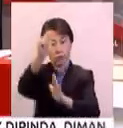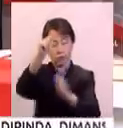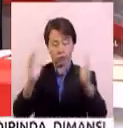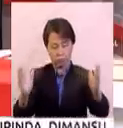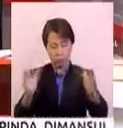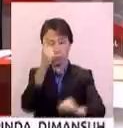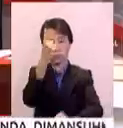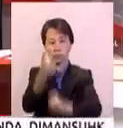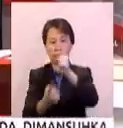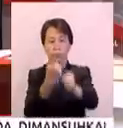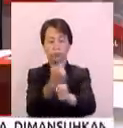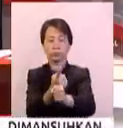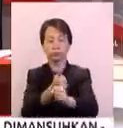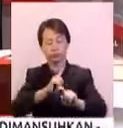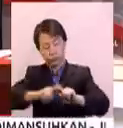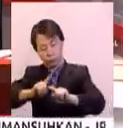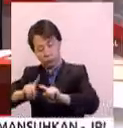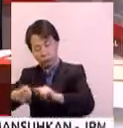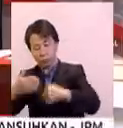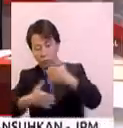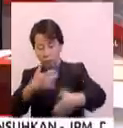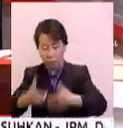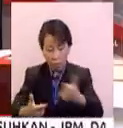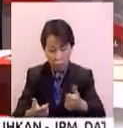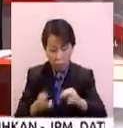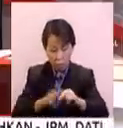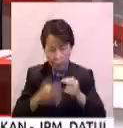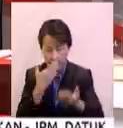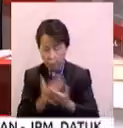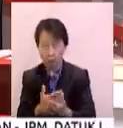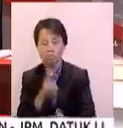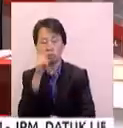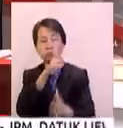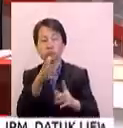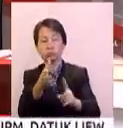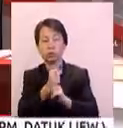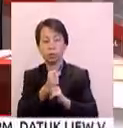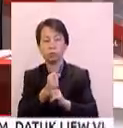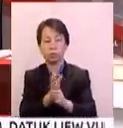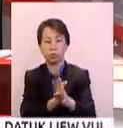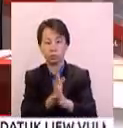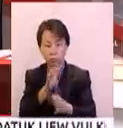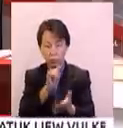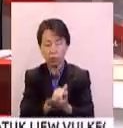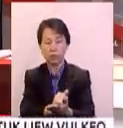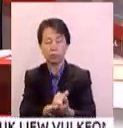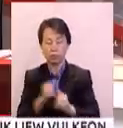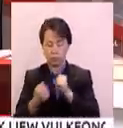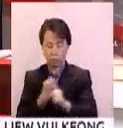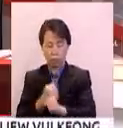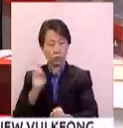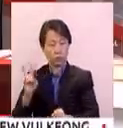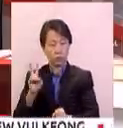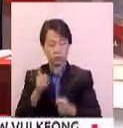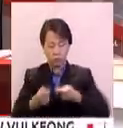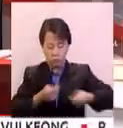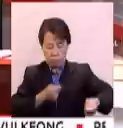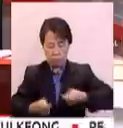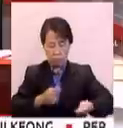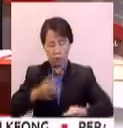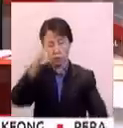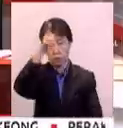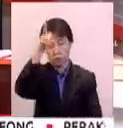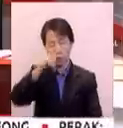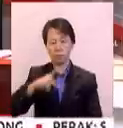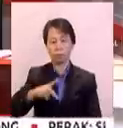tempoh setahun. Pelbagai kemajuan dan penambahbaikan ketara dicapai sektor tersebut. Ia memasuki tahun kedua pentadbiran Kerajaan